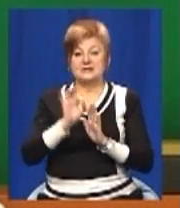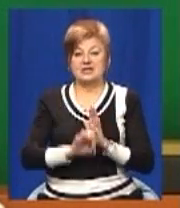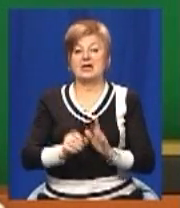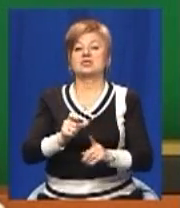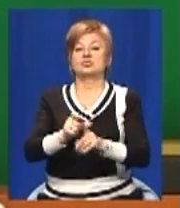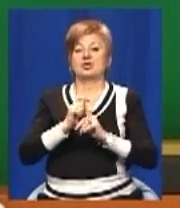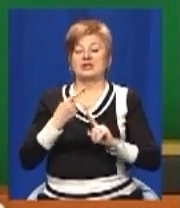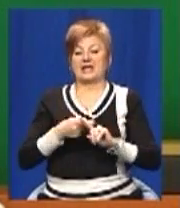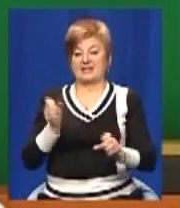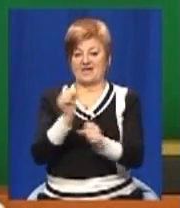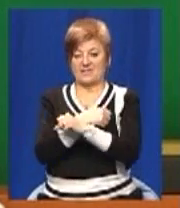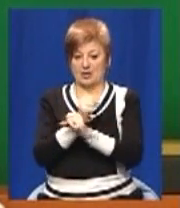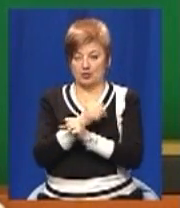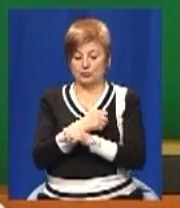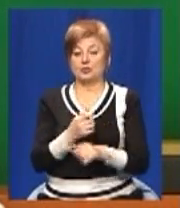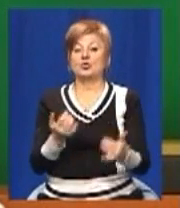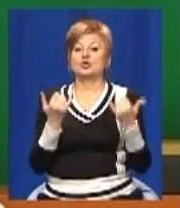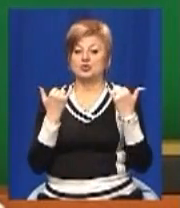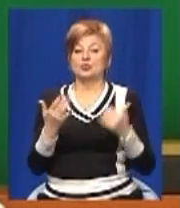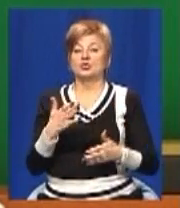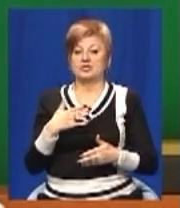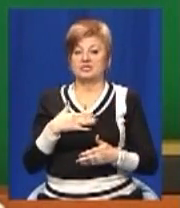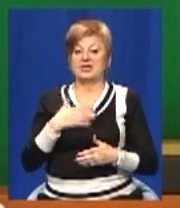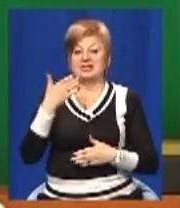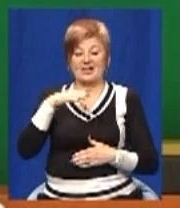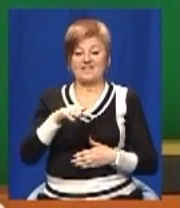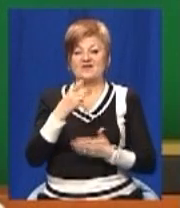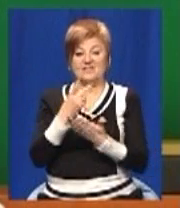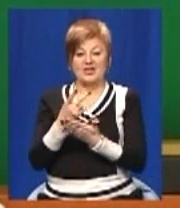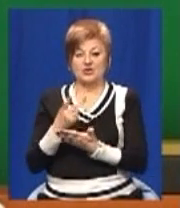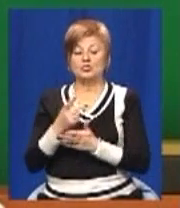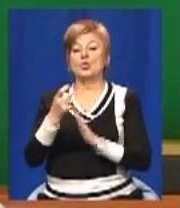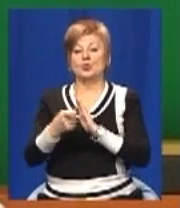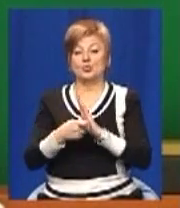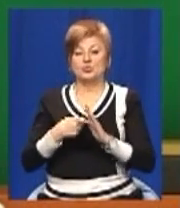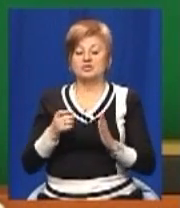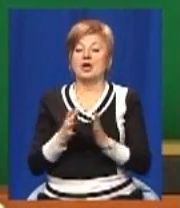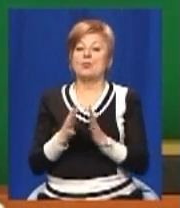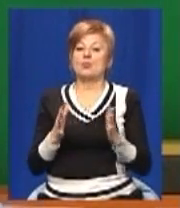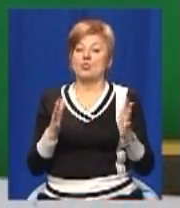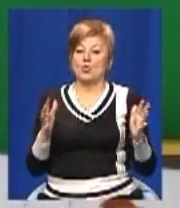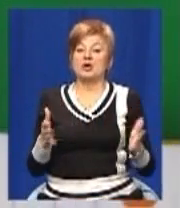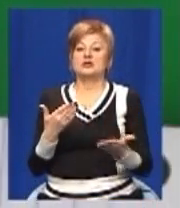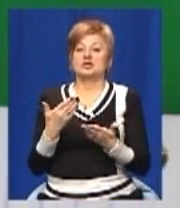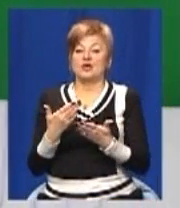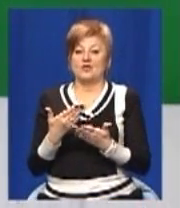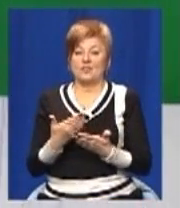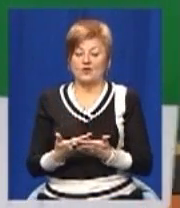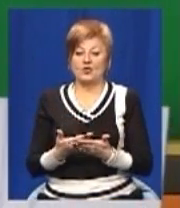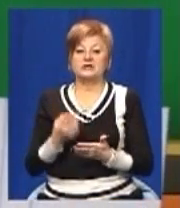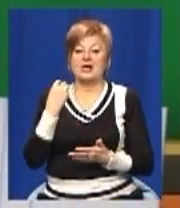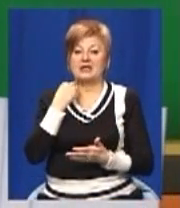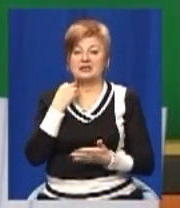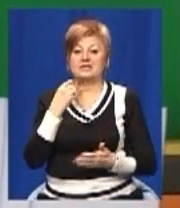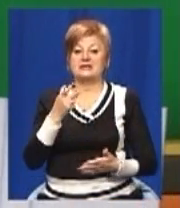відповісте, що це верблюд. Тому сьогодні під час нашого відеословника дізнаємося про цю тваринку більше. Отже, верблюд англійською